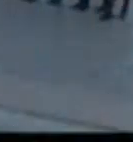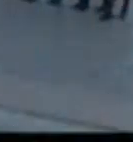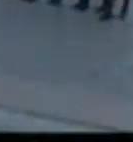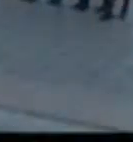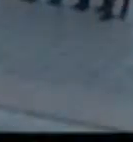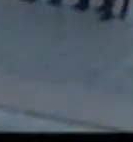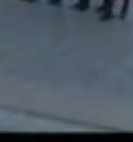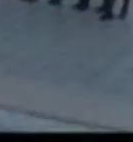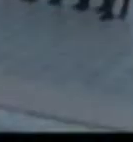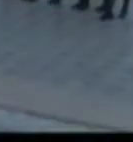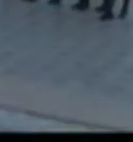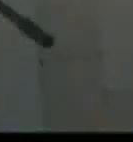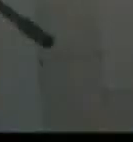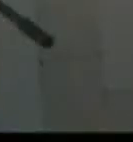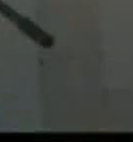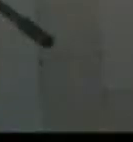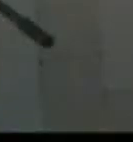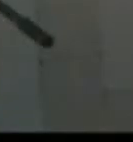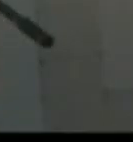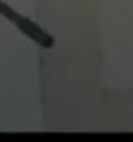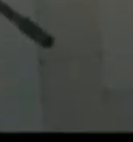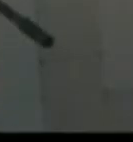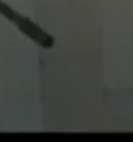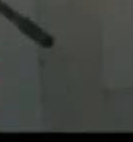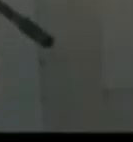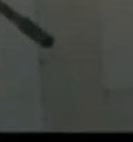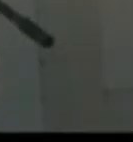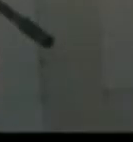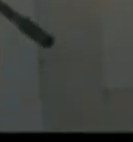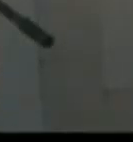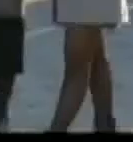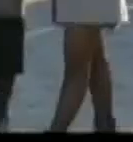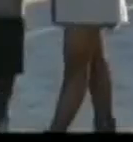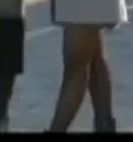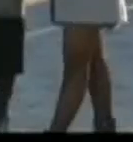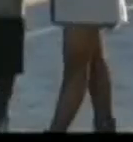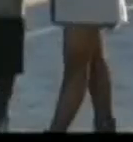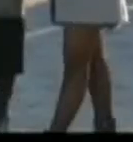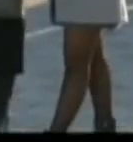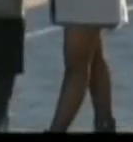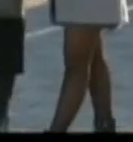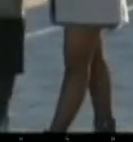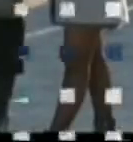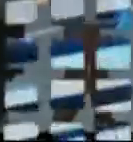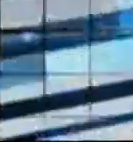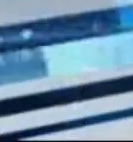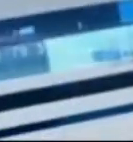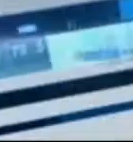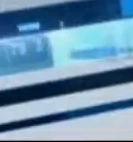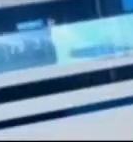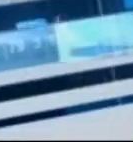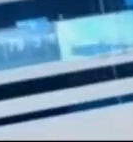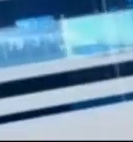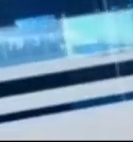В Семее завершился областной молодежный форум Open Space. Он собрал более 5000 молодых участников.